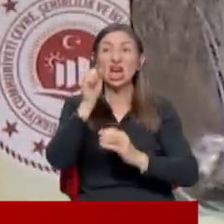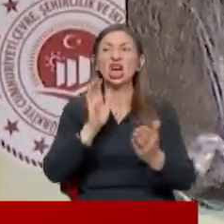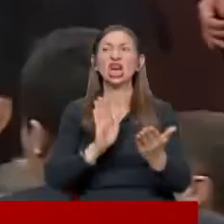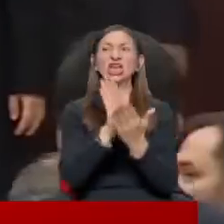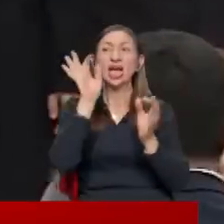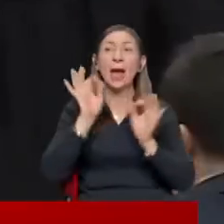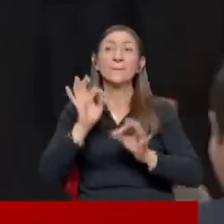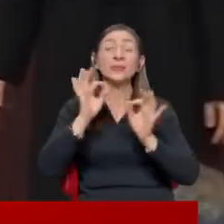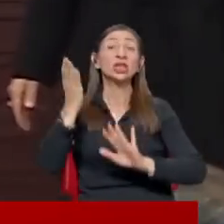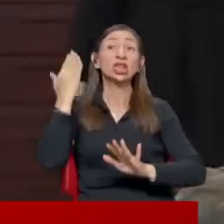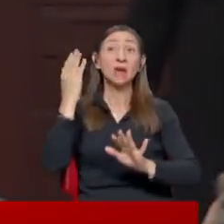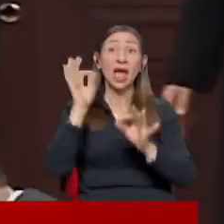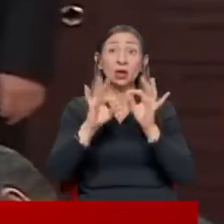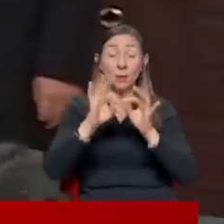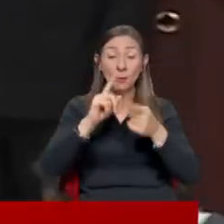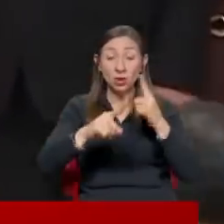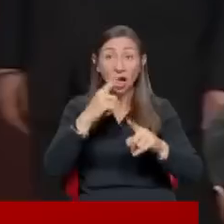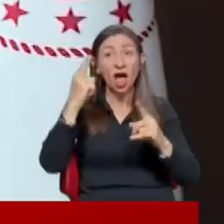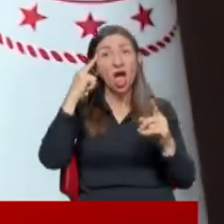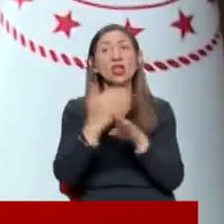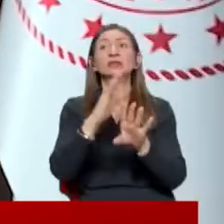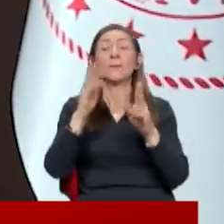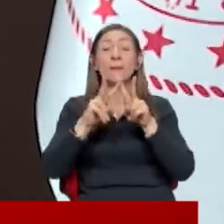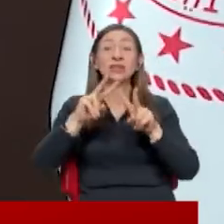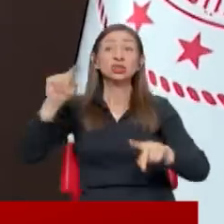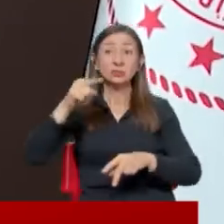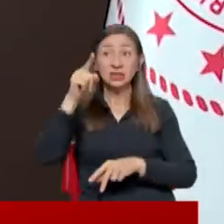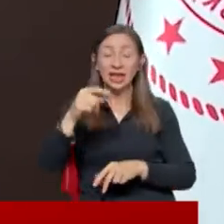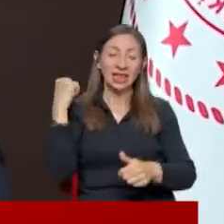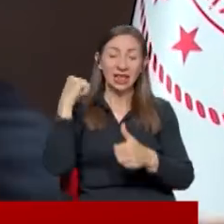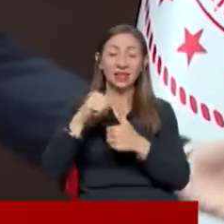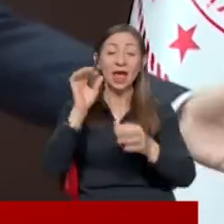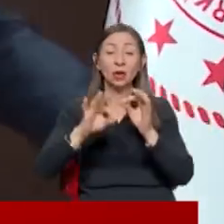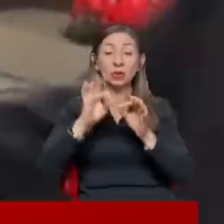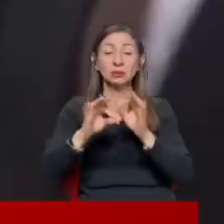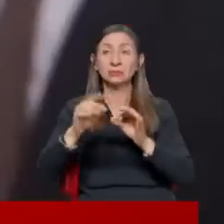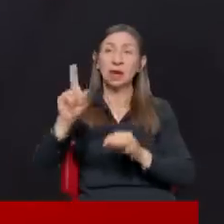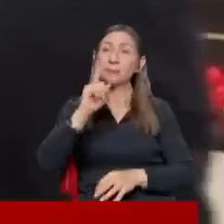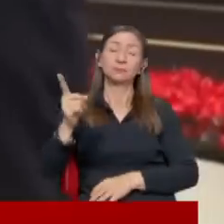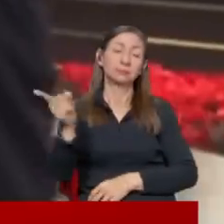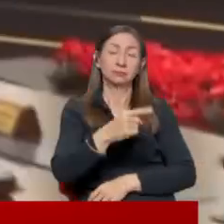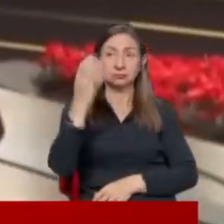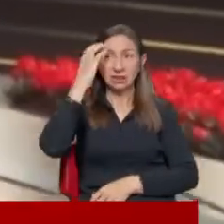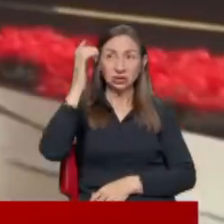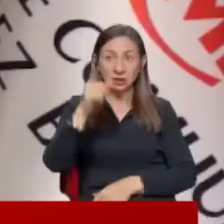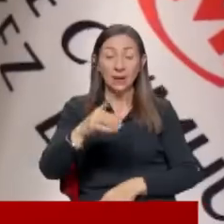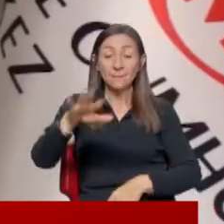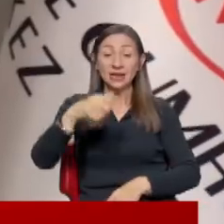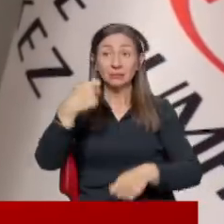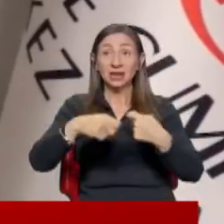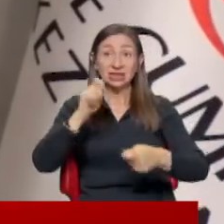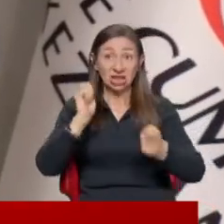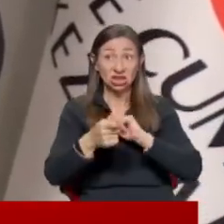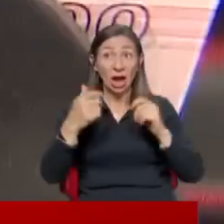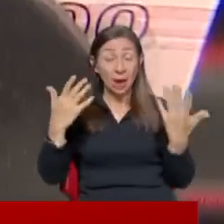karşı çıktı hep. Geçmişte ekonomi politikalarında anlaşamadığı Mehmet Şimşek'i yeniden ekonominin direksiyonuna geçirdi. Merkez Bankası Başkanı da